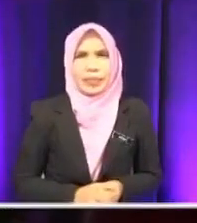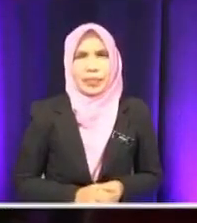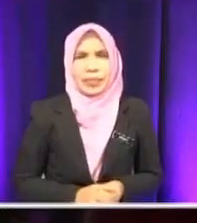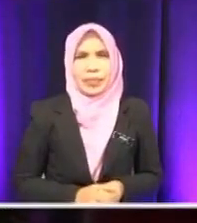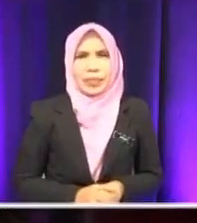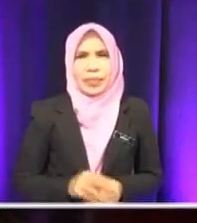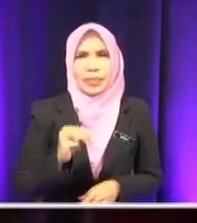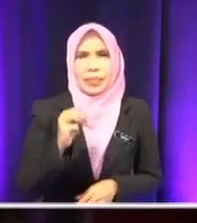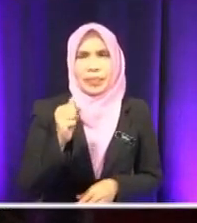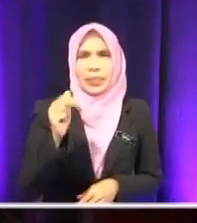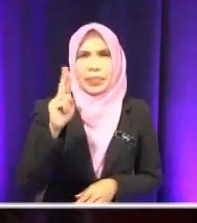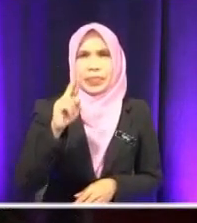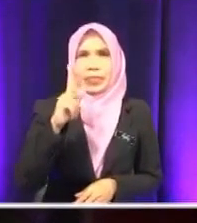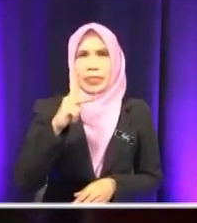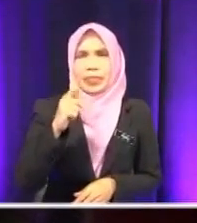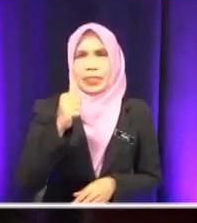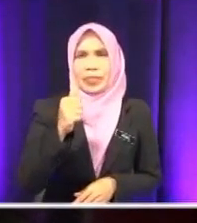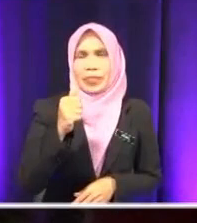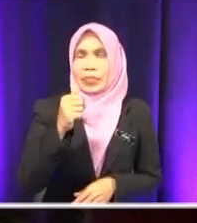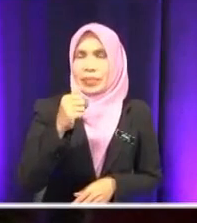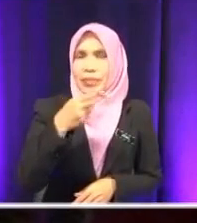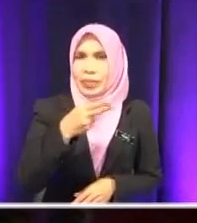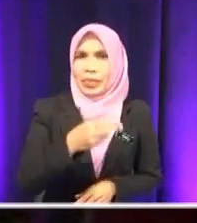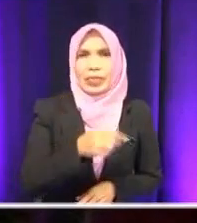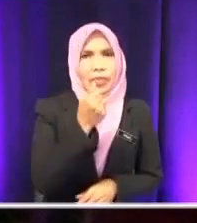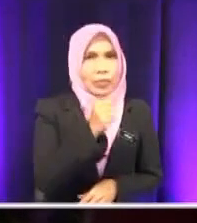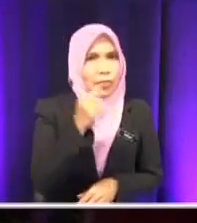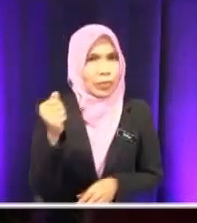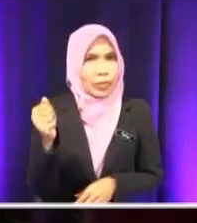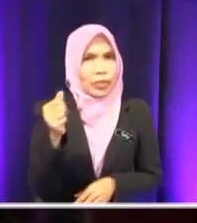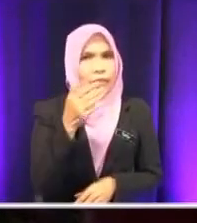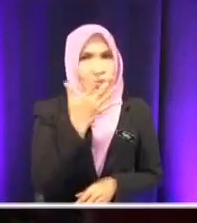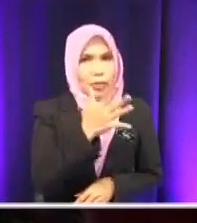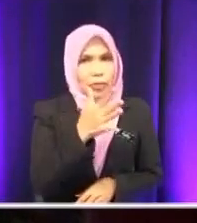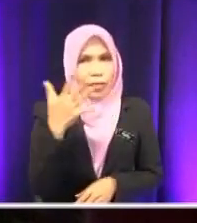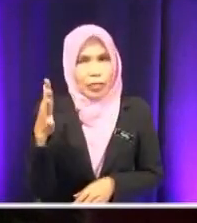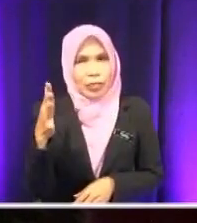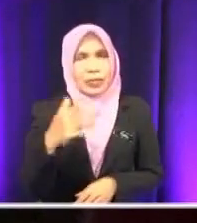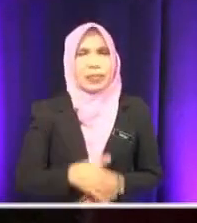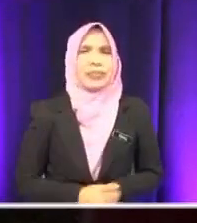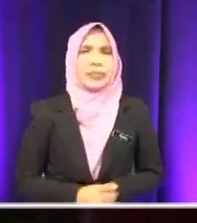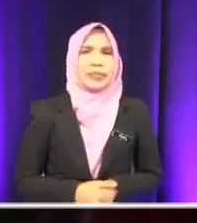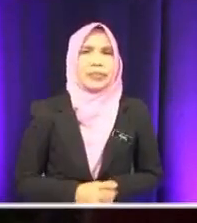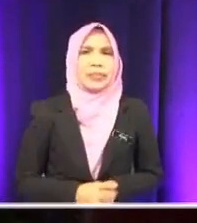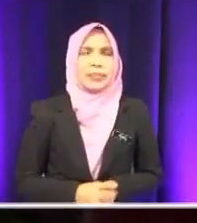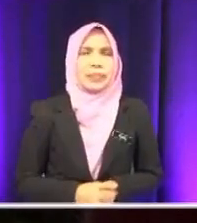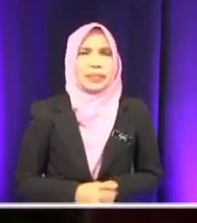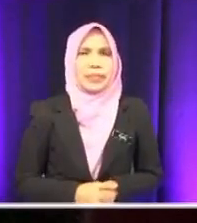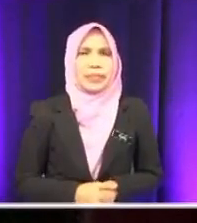10 15 tetapi Siapa yang duduk 10 tuh Cikgu pun tak tahu